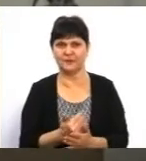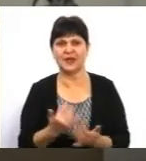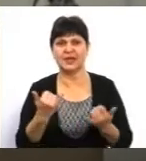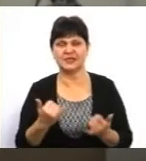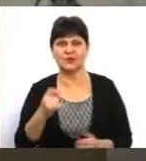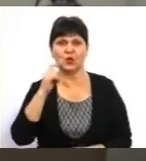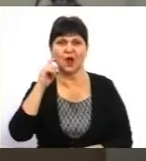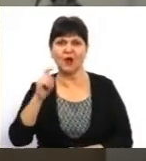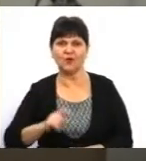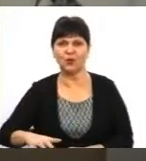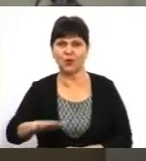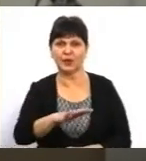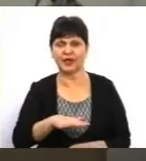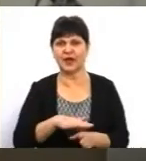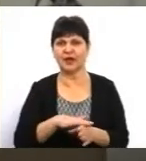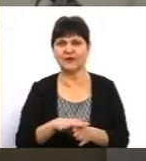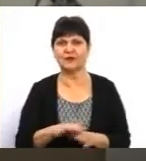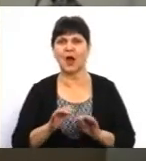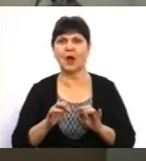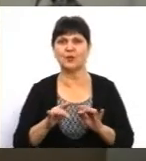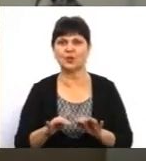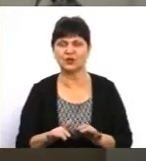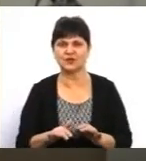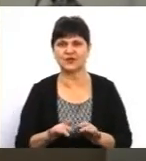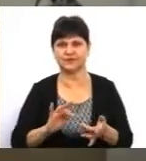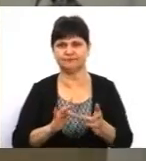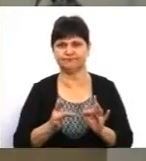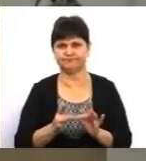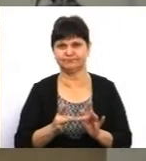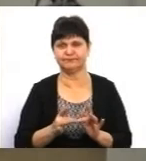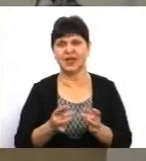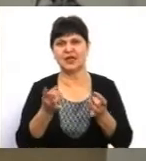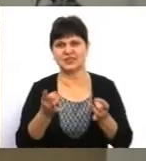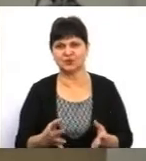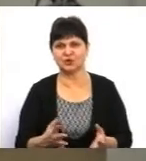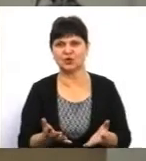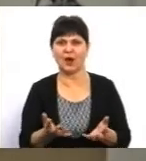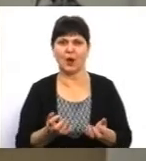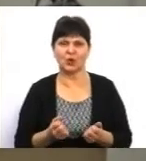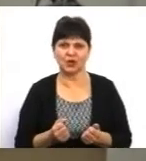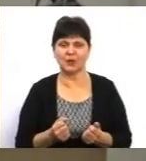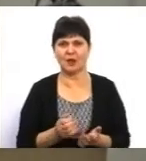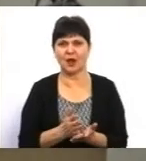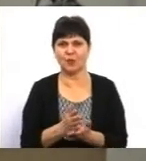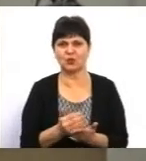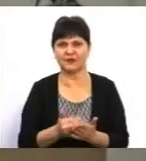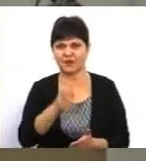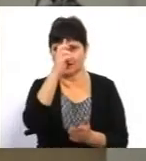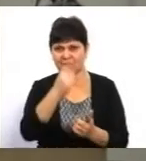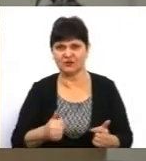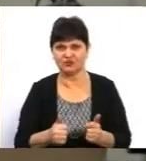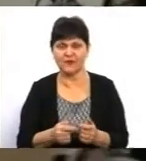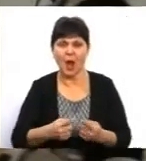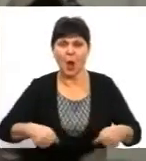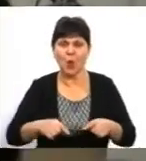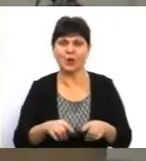Сьогодні в Україні відбувається процес діджиталізації, спрощення отримання послуг від держави, органів